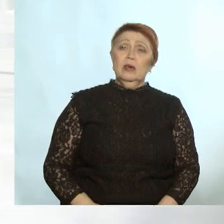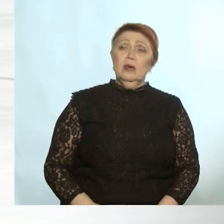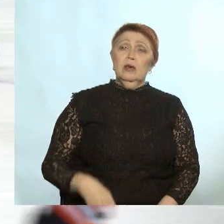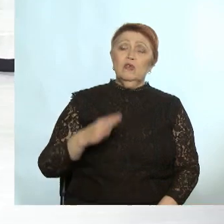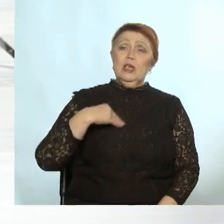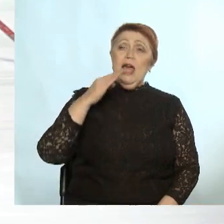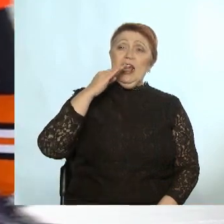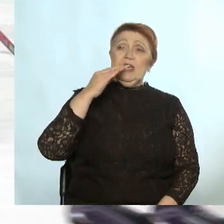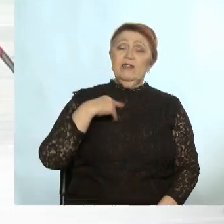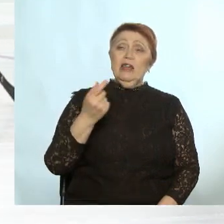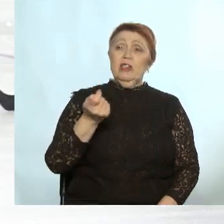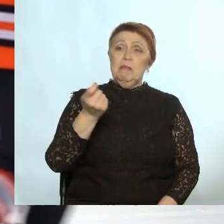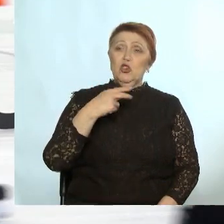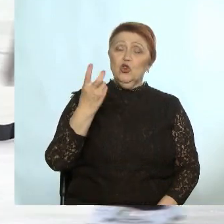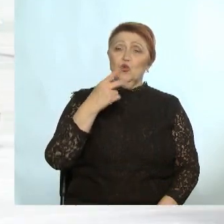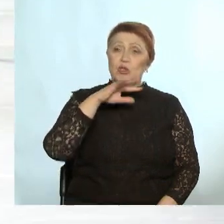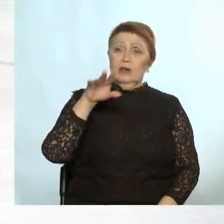говорю, Ванька, не болтаем.